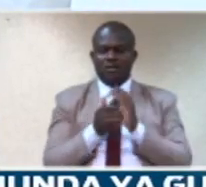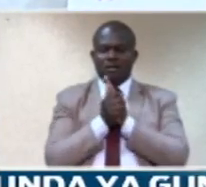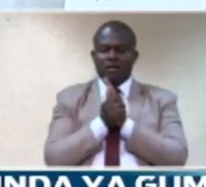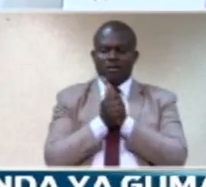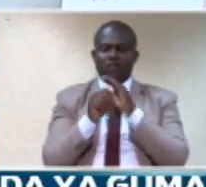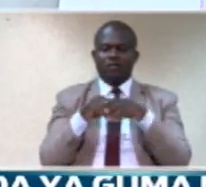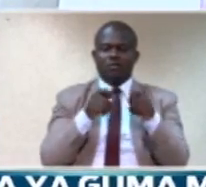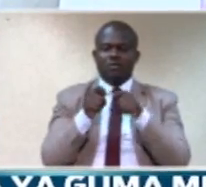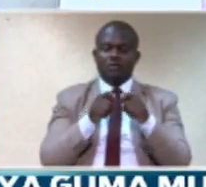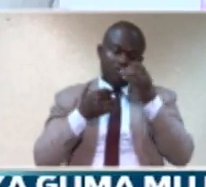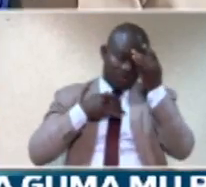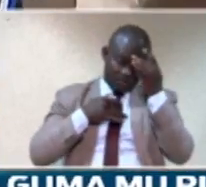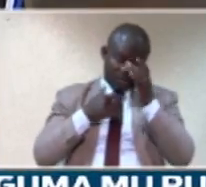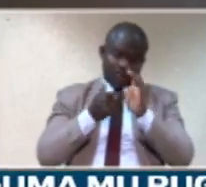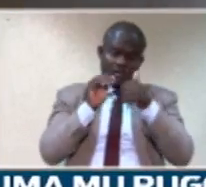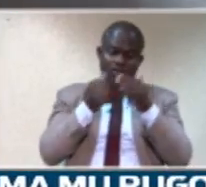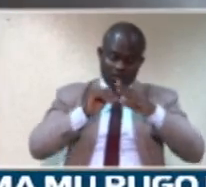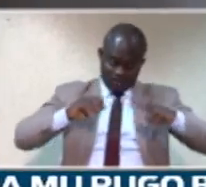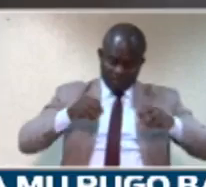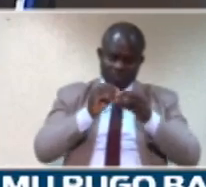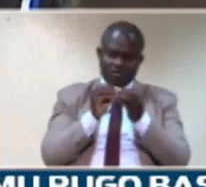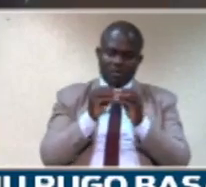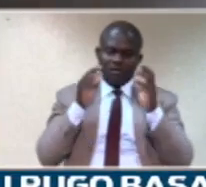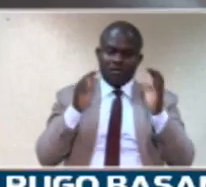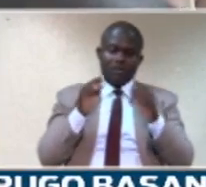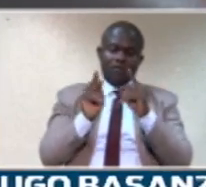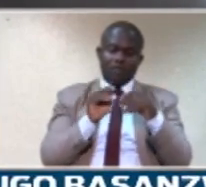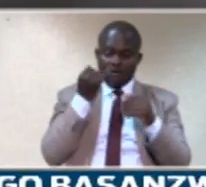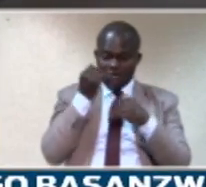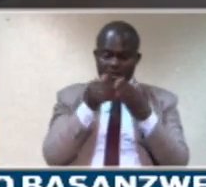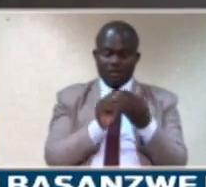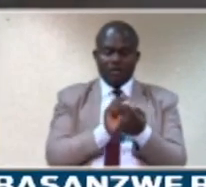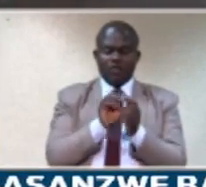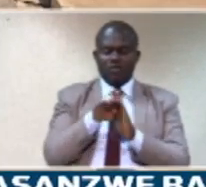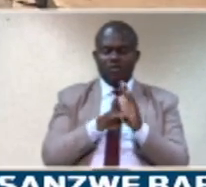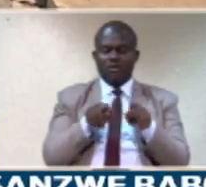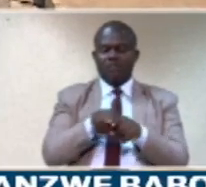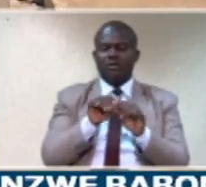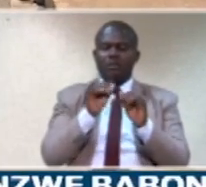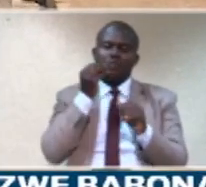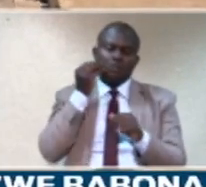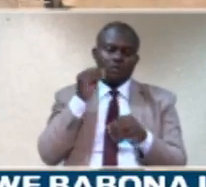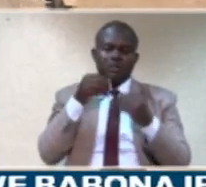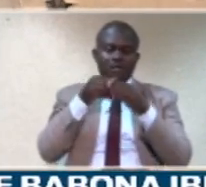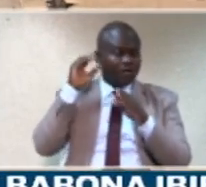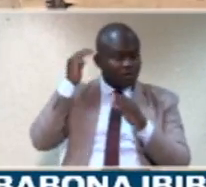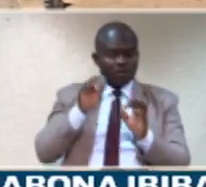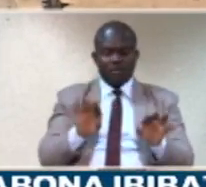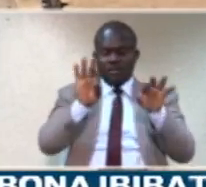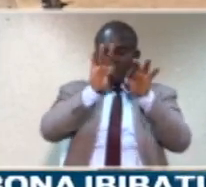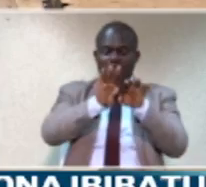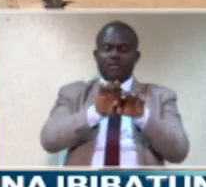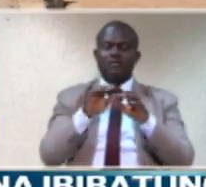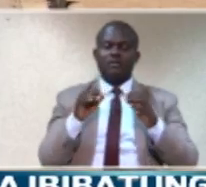mu by'imicungire y'ibyorezo zigaragaza ko gupima umubare munini w'abantu iyo byahujwe na gahunda nka guma mu rugo bitanga amakuru y'ingenzi ku